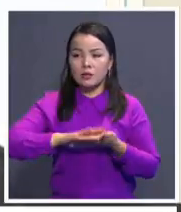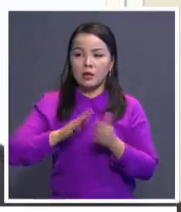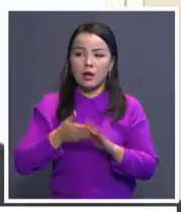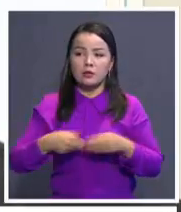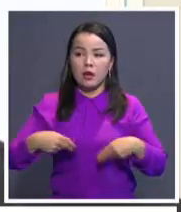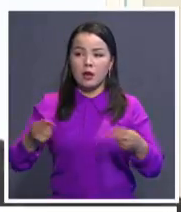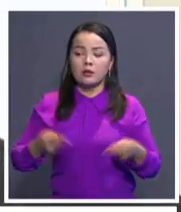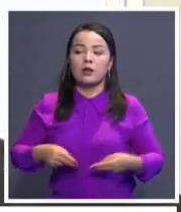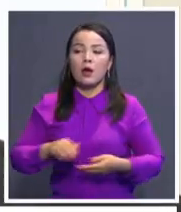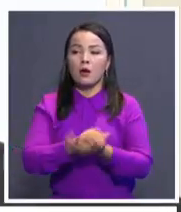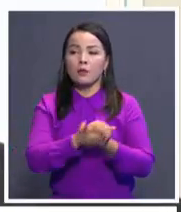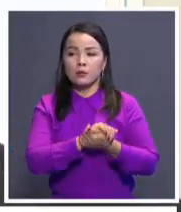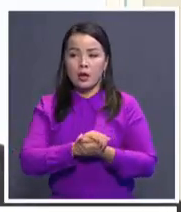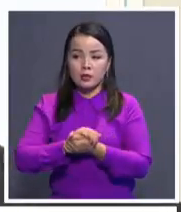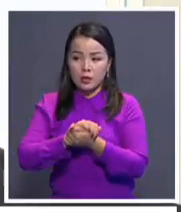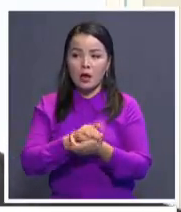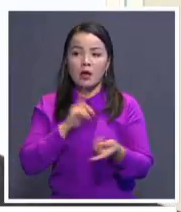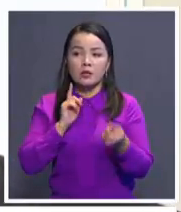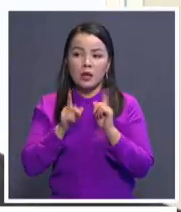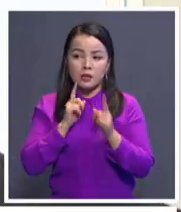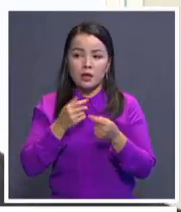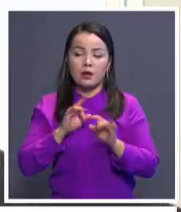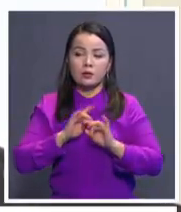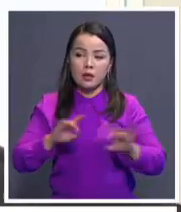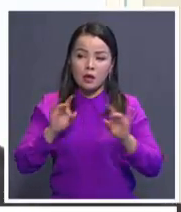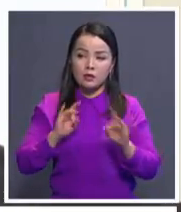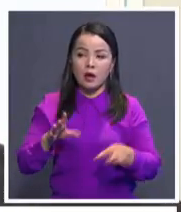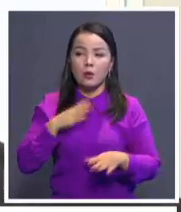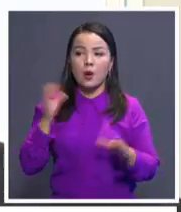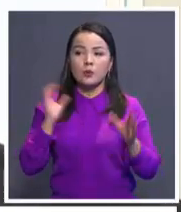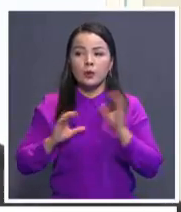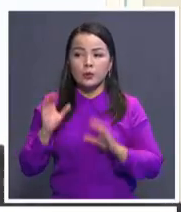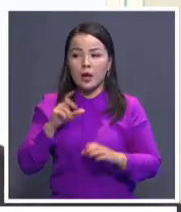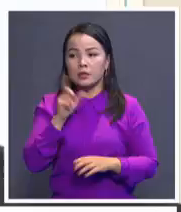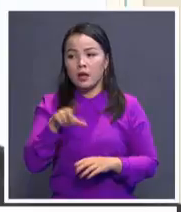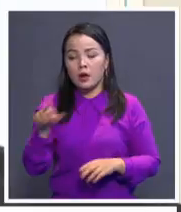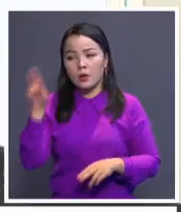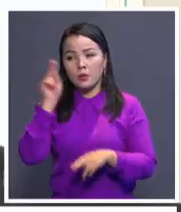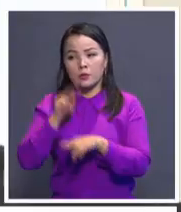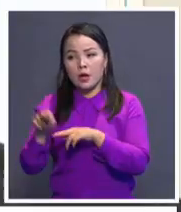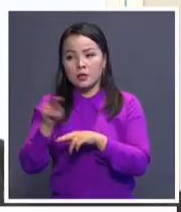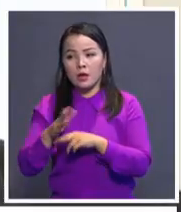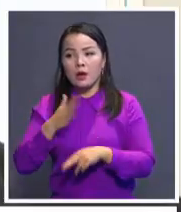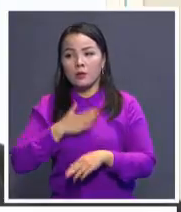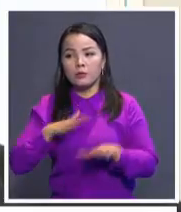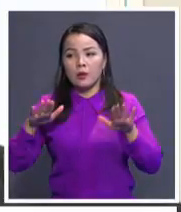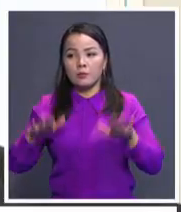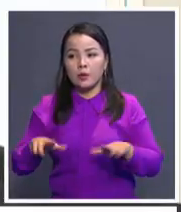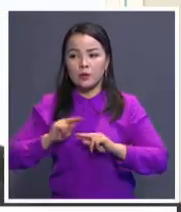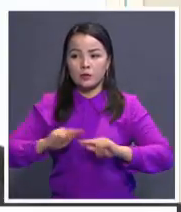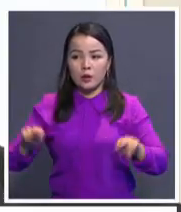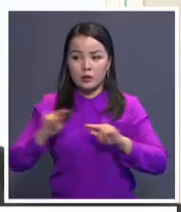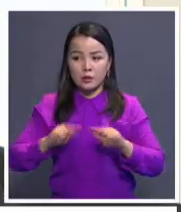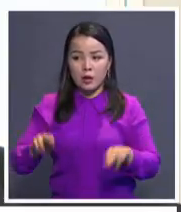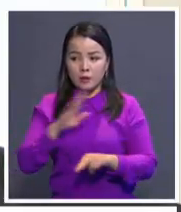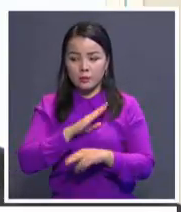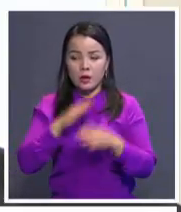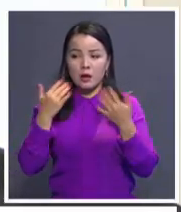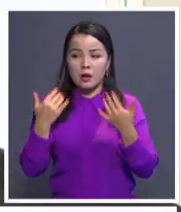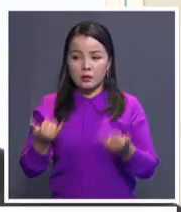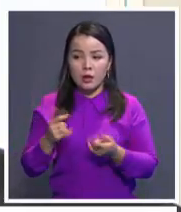қойғанбыз. Соның аясында тренингтер өткізіп, сіздердің студенттеріңізді осы жерде оқытып жатырмыз. Жалпы біз жемқорлыққа қарсы күрес